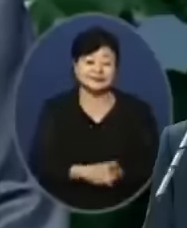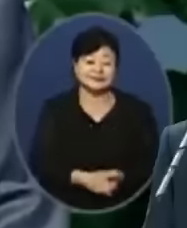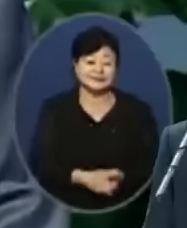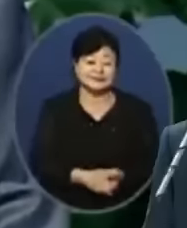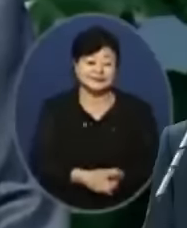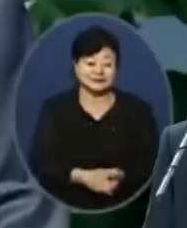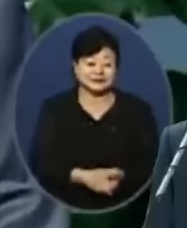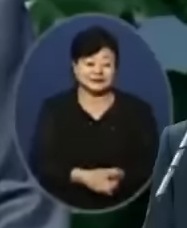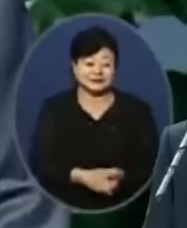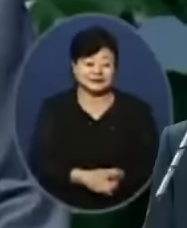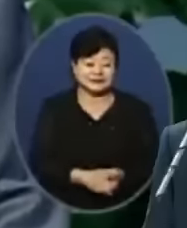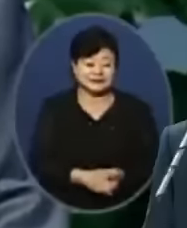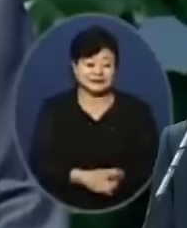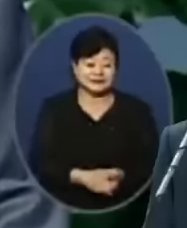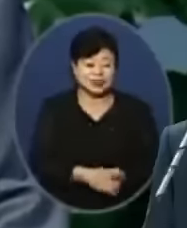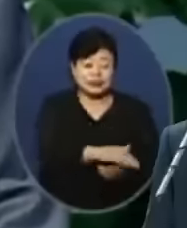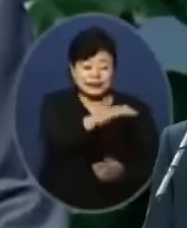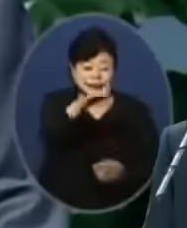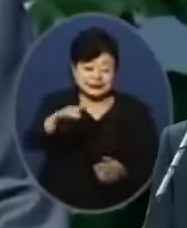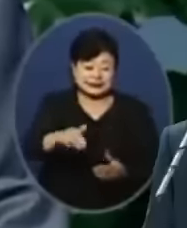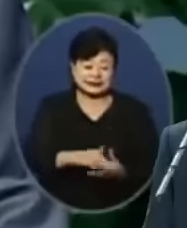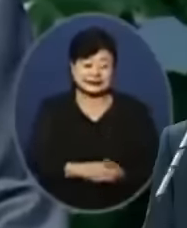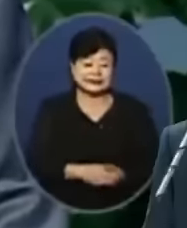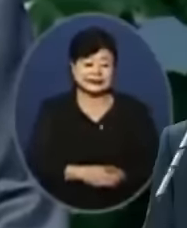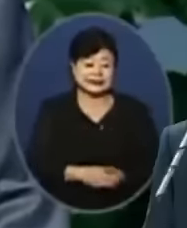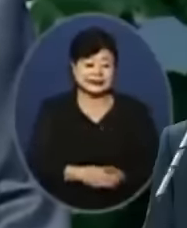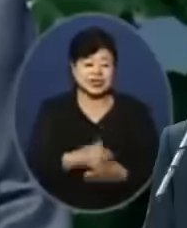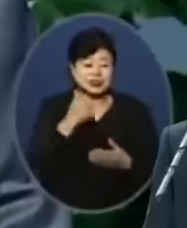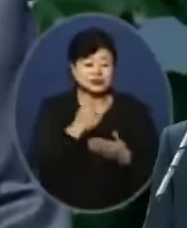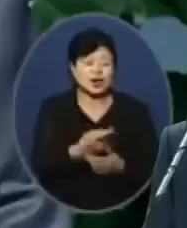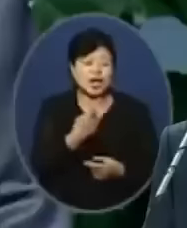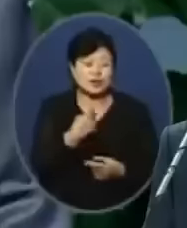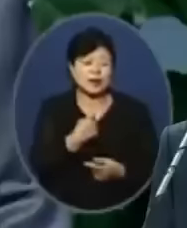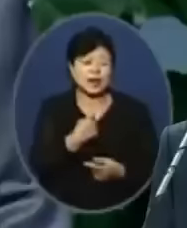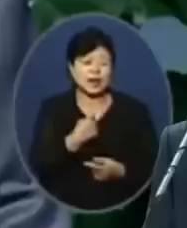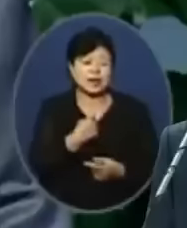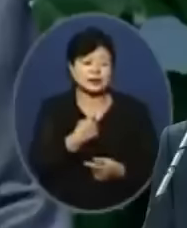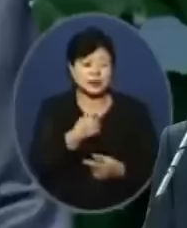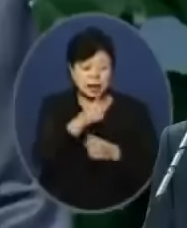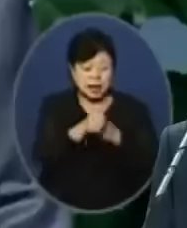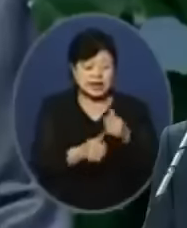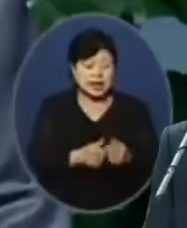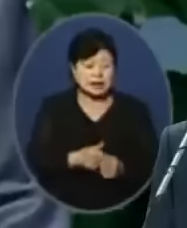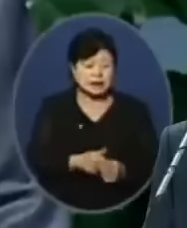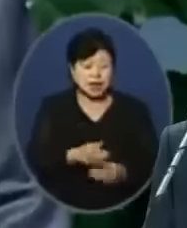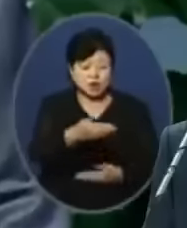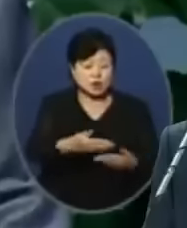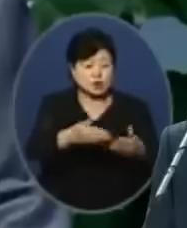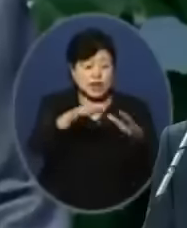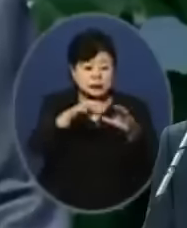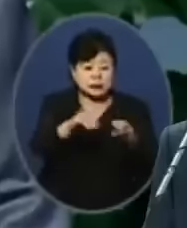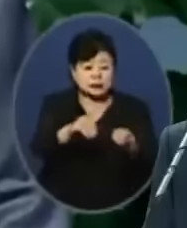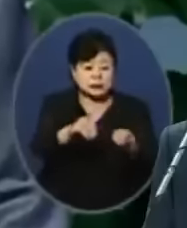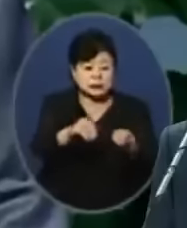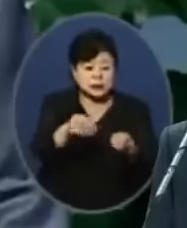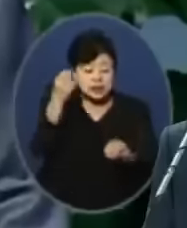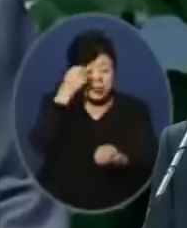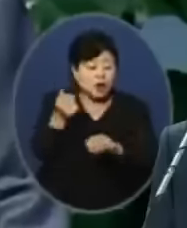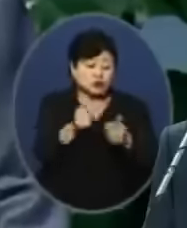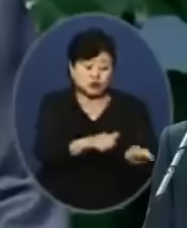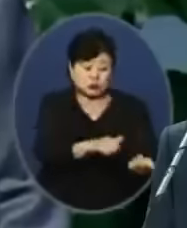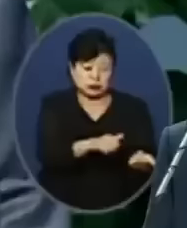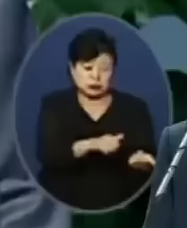사람이 되는 것입니다. 우리는 죄를 지었을 때 영이 하나님과의 교제가 끊어져서 영이